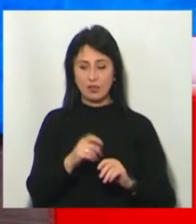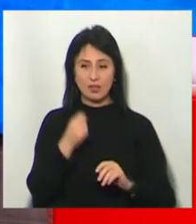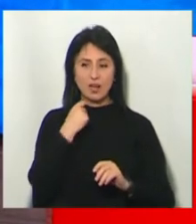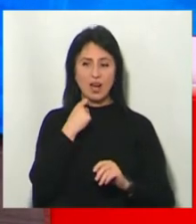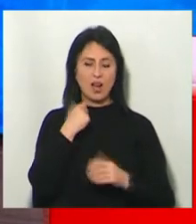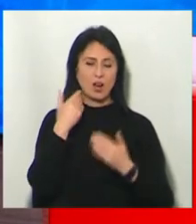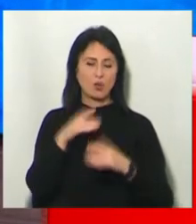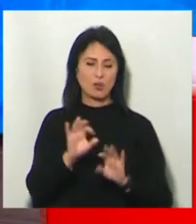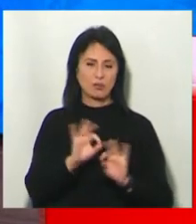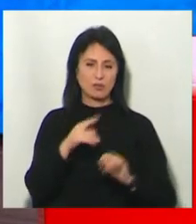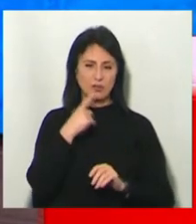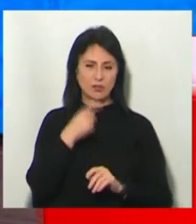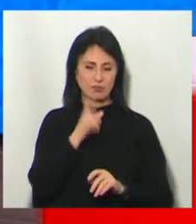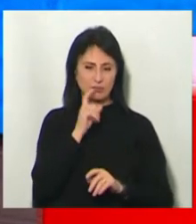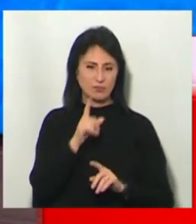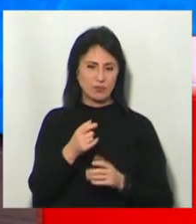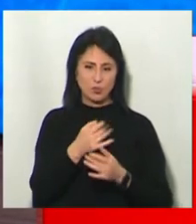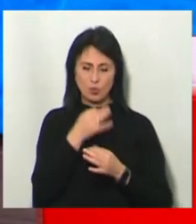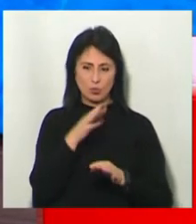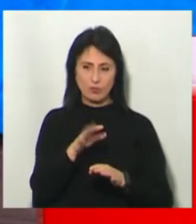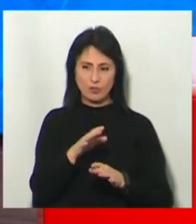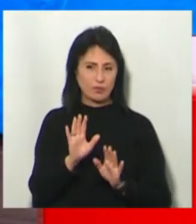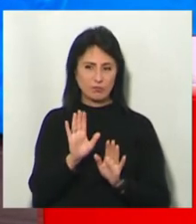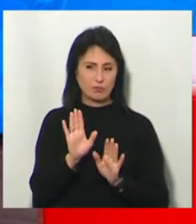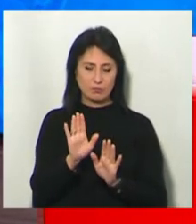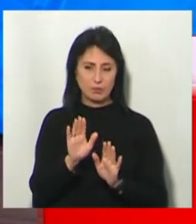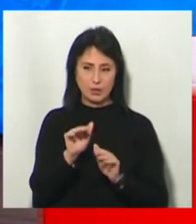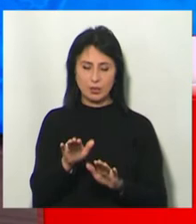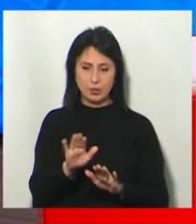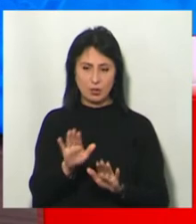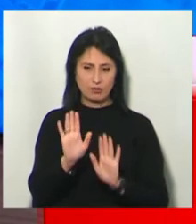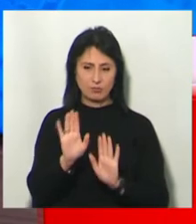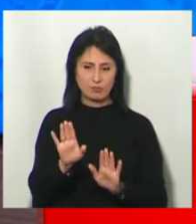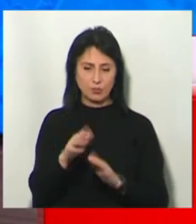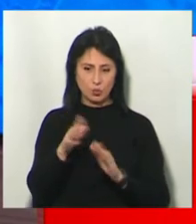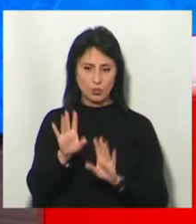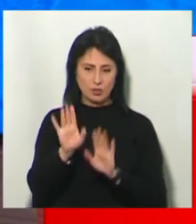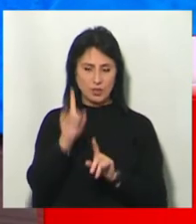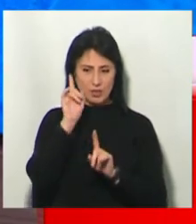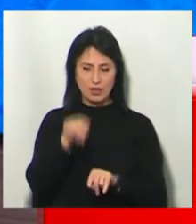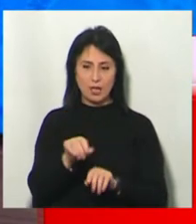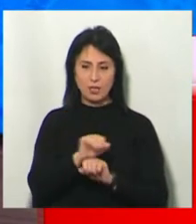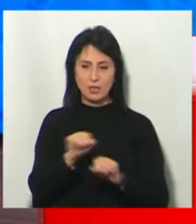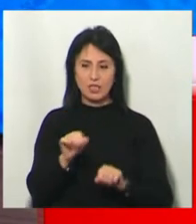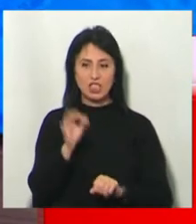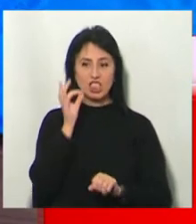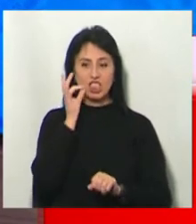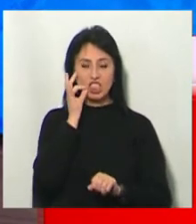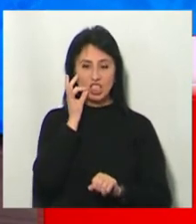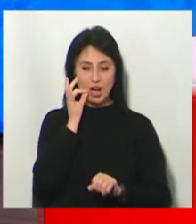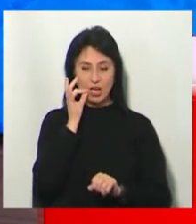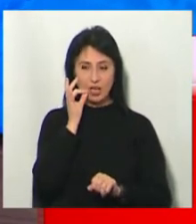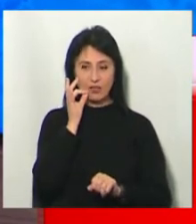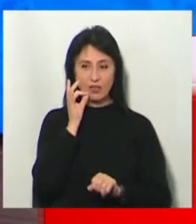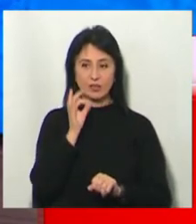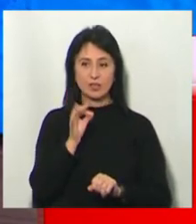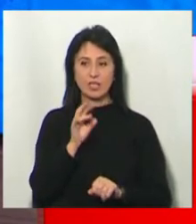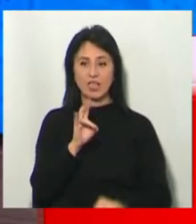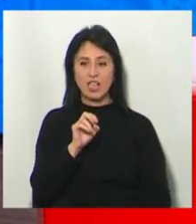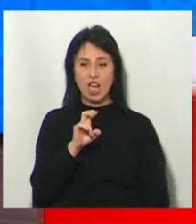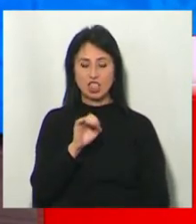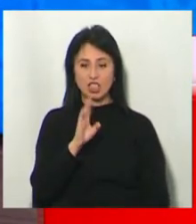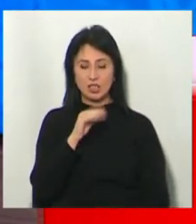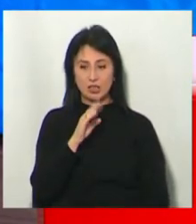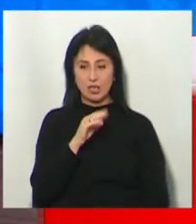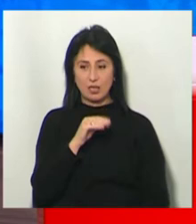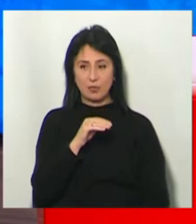ალკოჰოლზე ქალბატონმა ლალიმ დეტალურად ისაუბრა და მე აღარ შევყვოვნდები, შაქრების, ანუ ადვილად შეთვისებადი